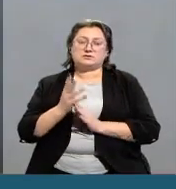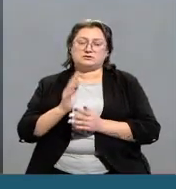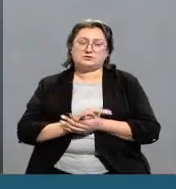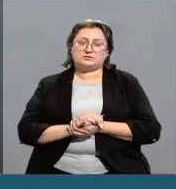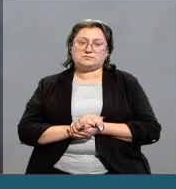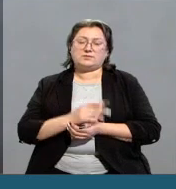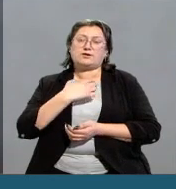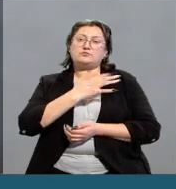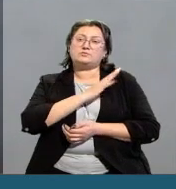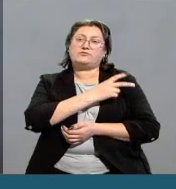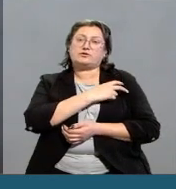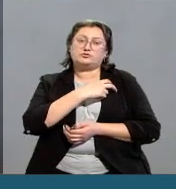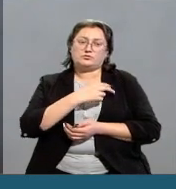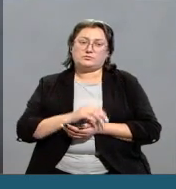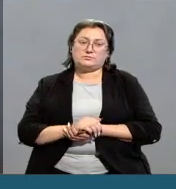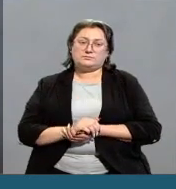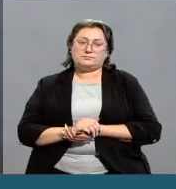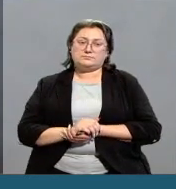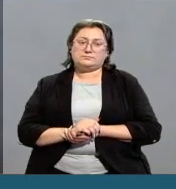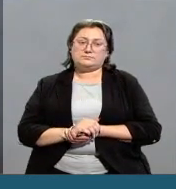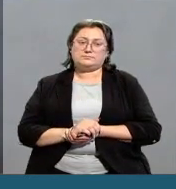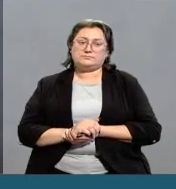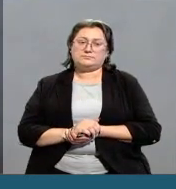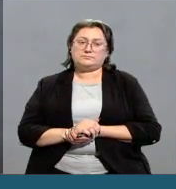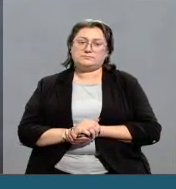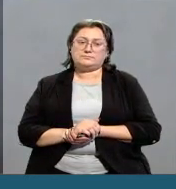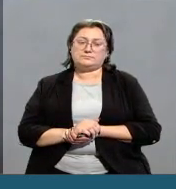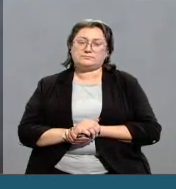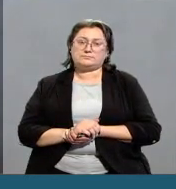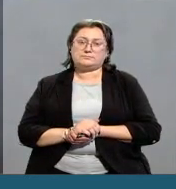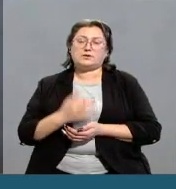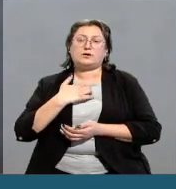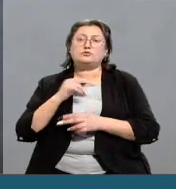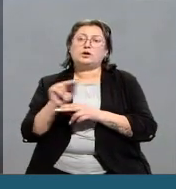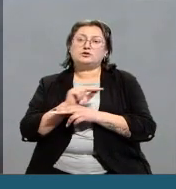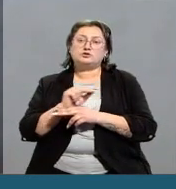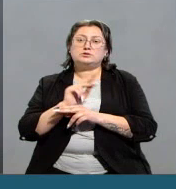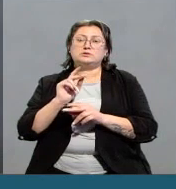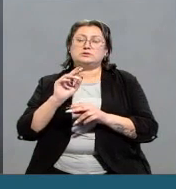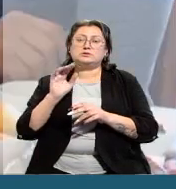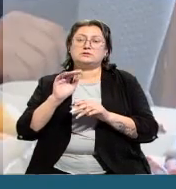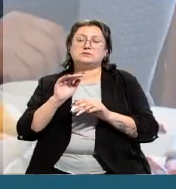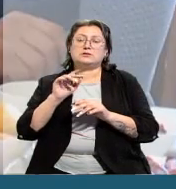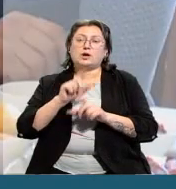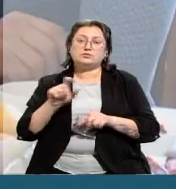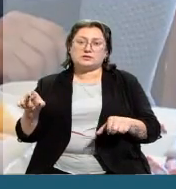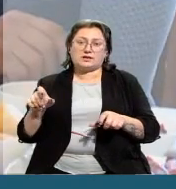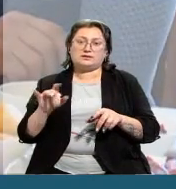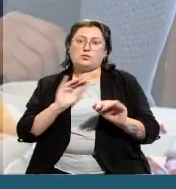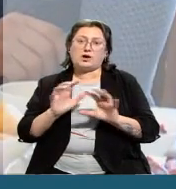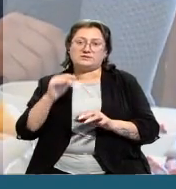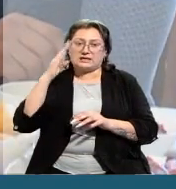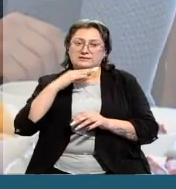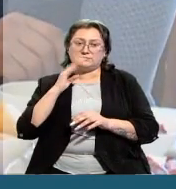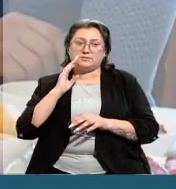Неге? Өйткені мен ана әкемді емдегім келеді. Мен анам әкемді тастамаймын өте. Отағасы